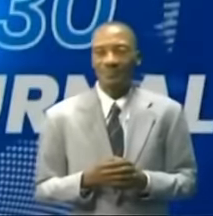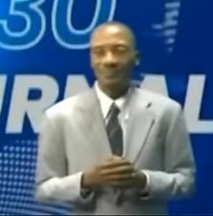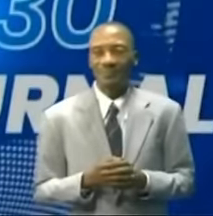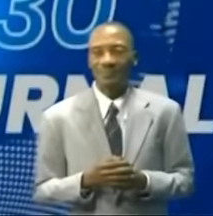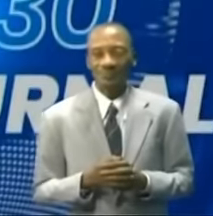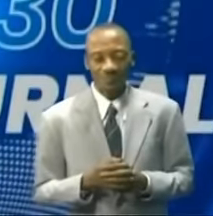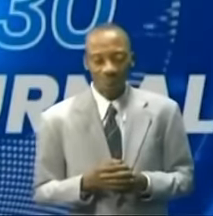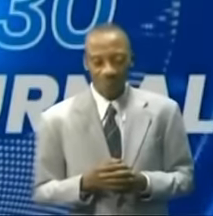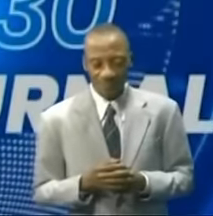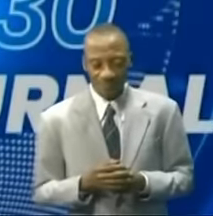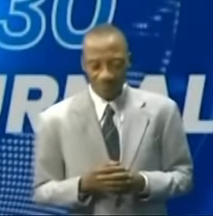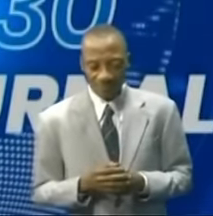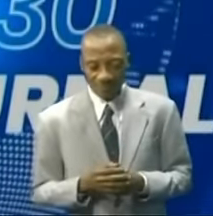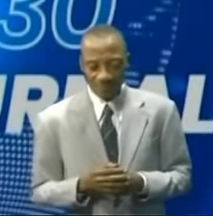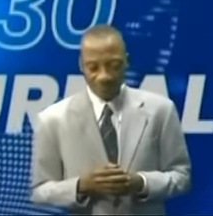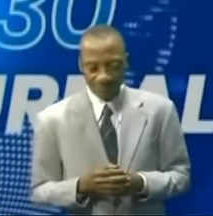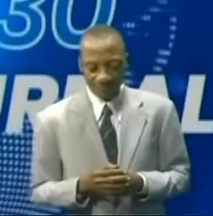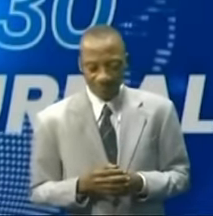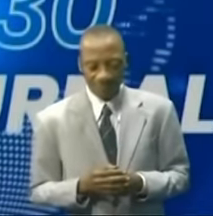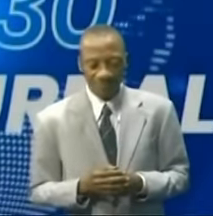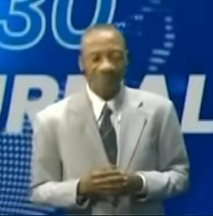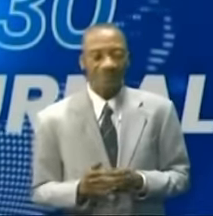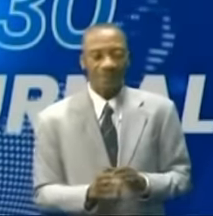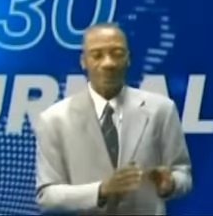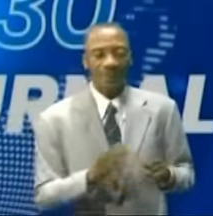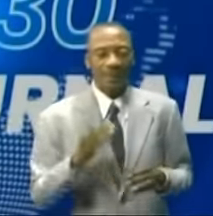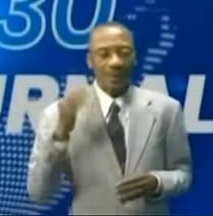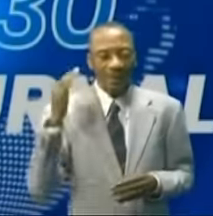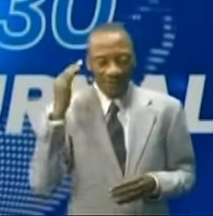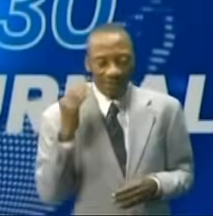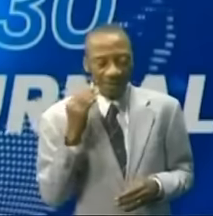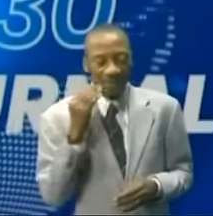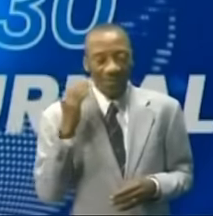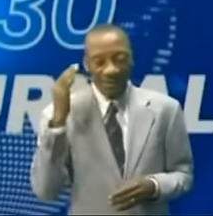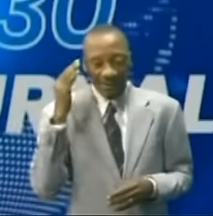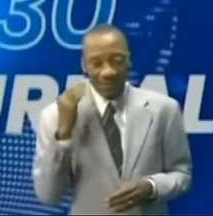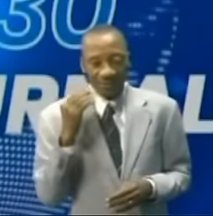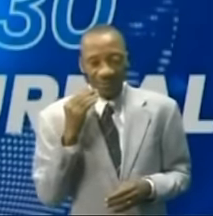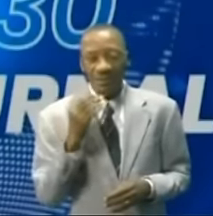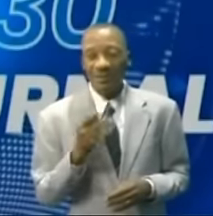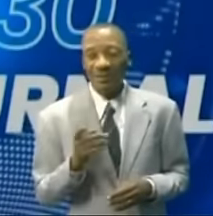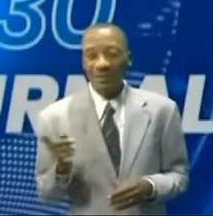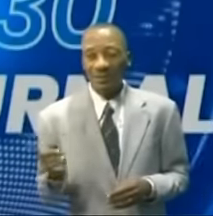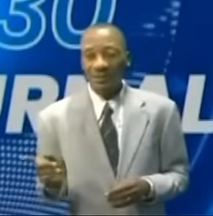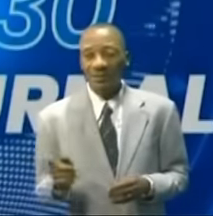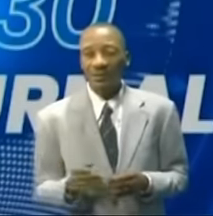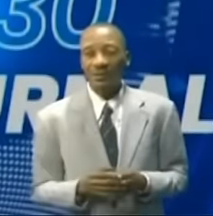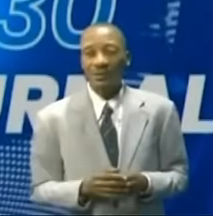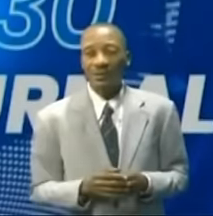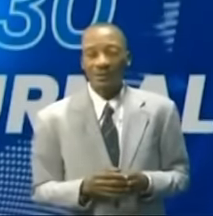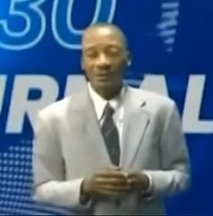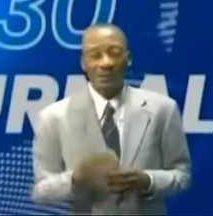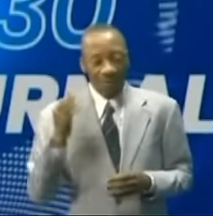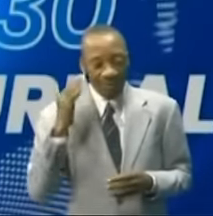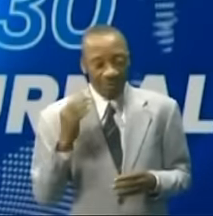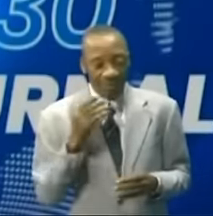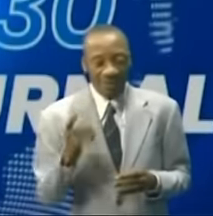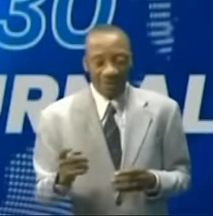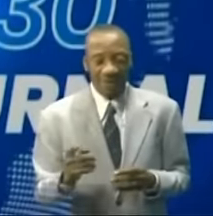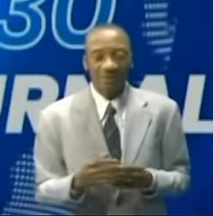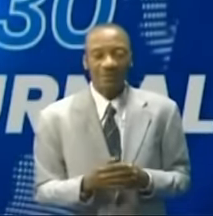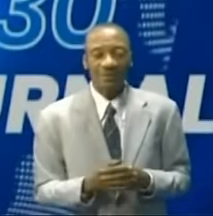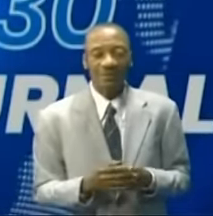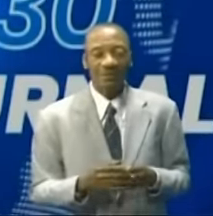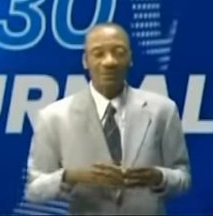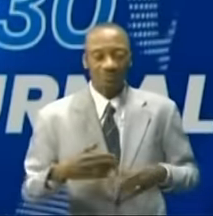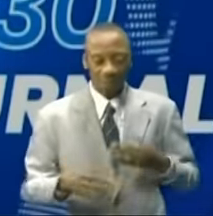Le ministre de la Santé, Roger Kalala, qui a conduit les DG d'Africa CDC auprès du chef de l'État, lui explique les plans de